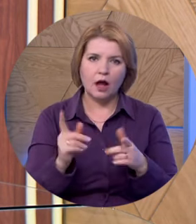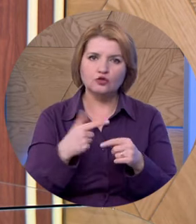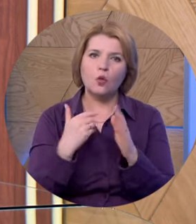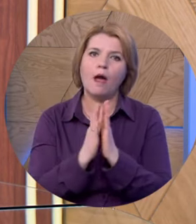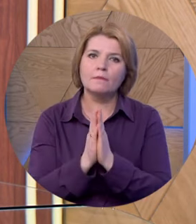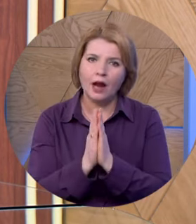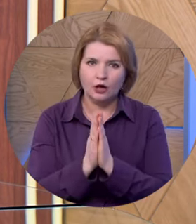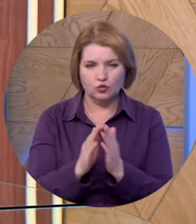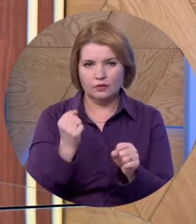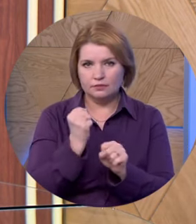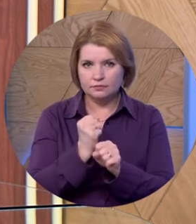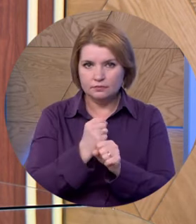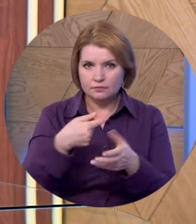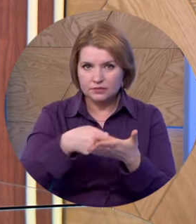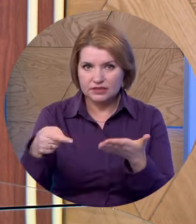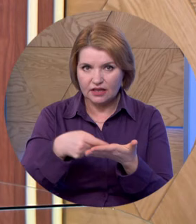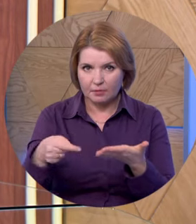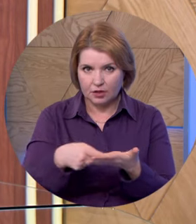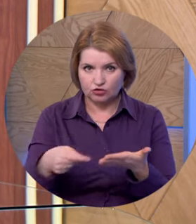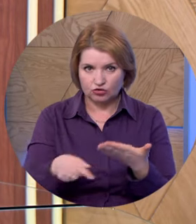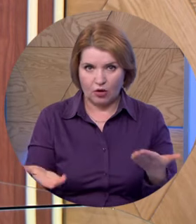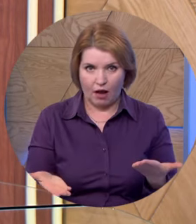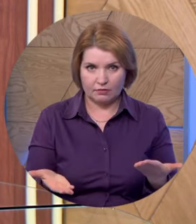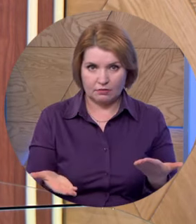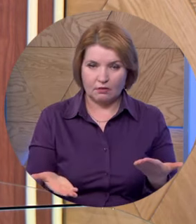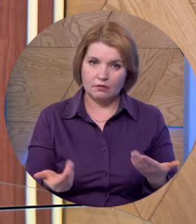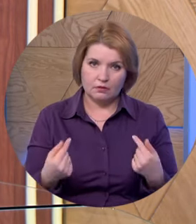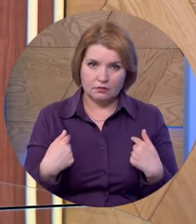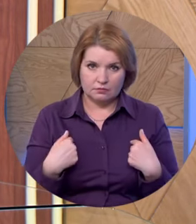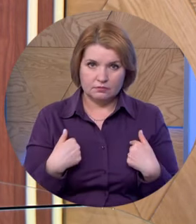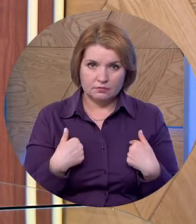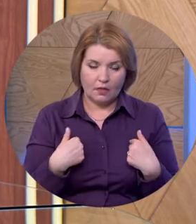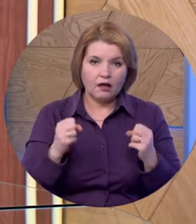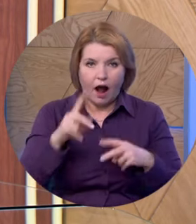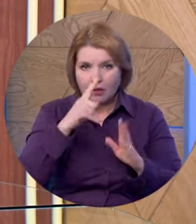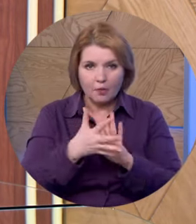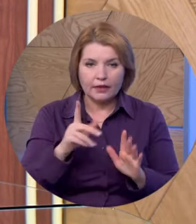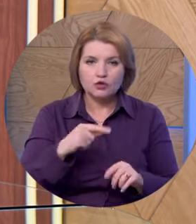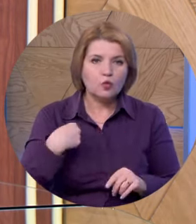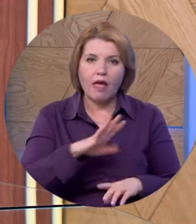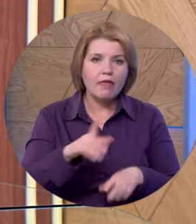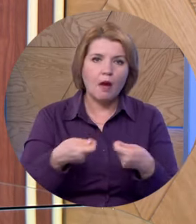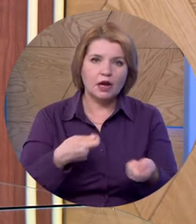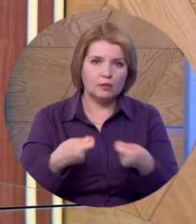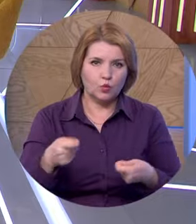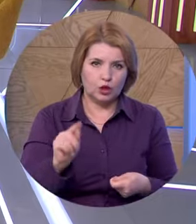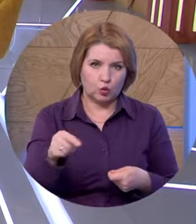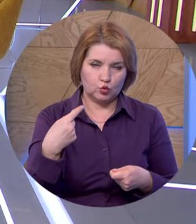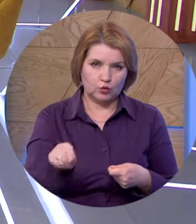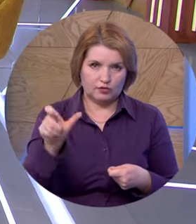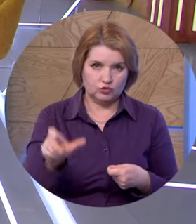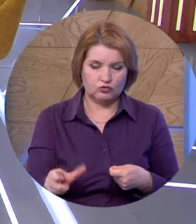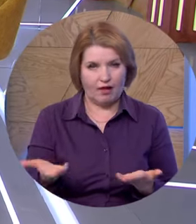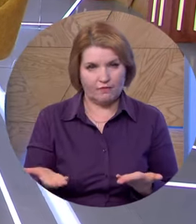или там делаю замечание. А как понять, что я, наоборот, не манипулирую над человеком в этот момент? Спасибо большое за ваш вопрос. Какие у